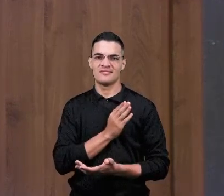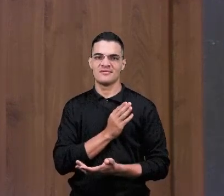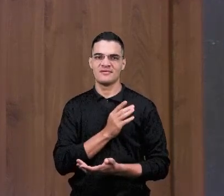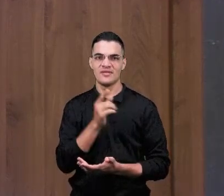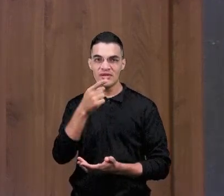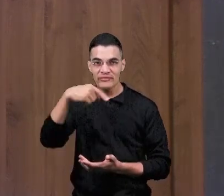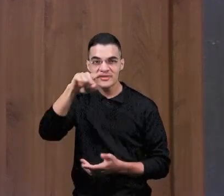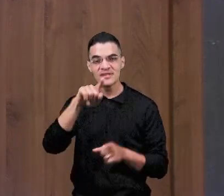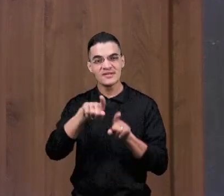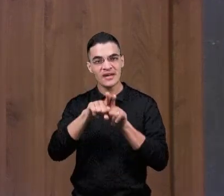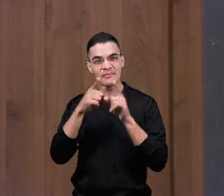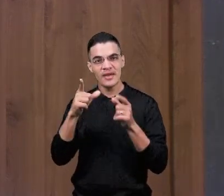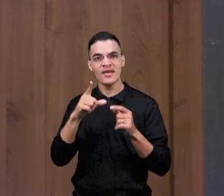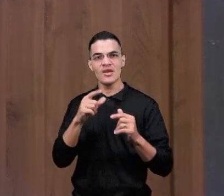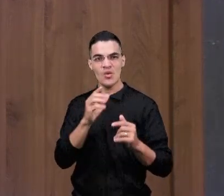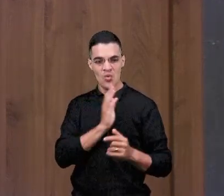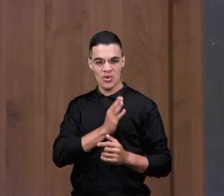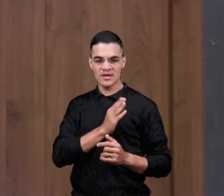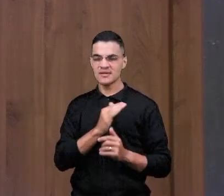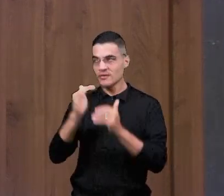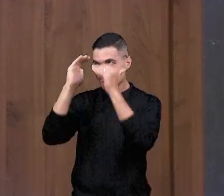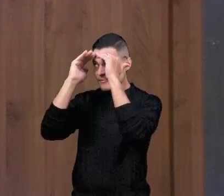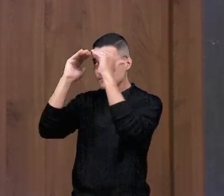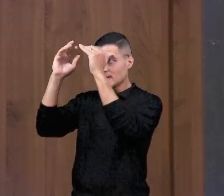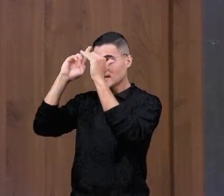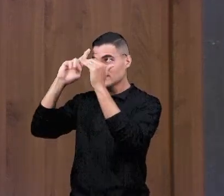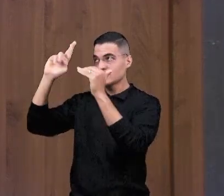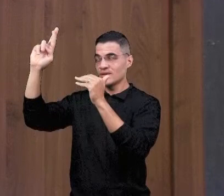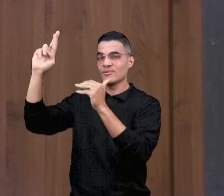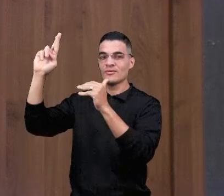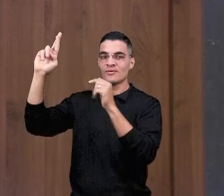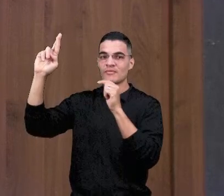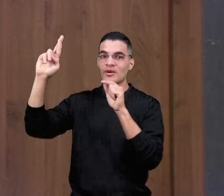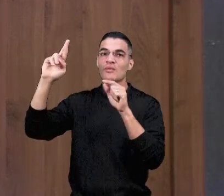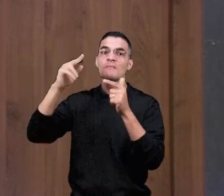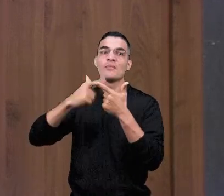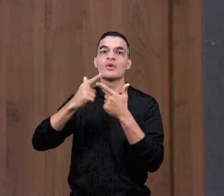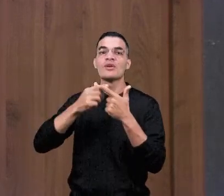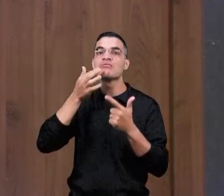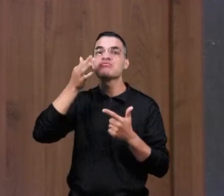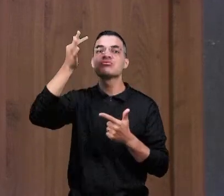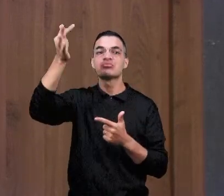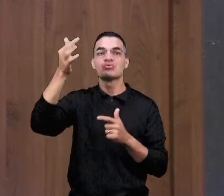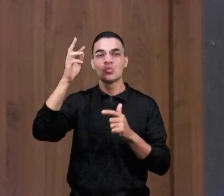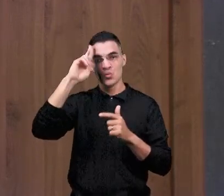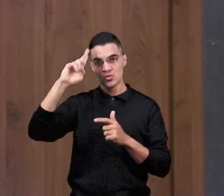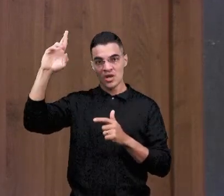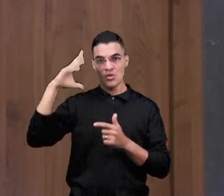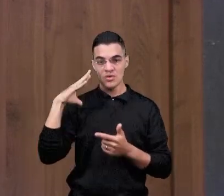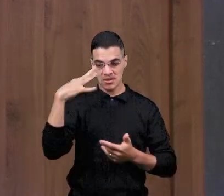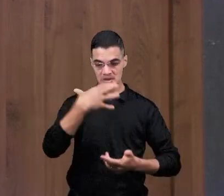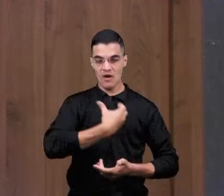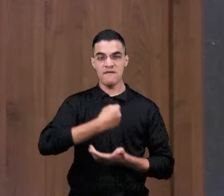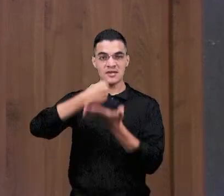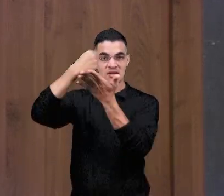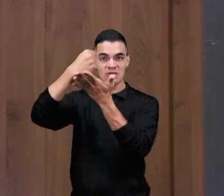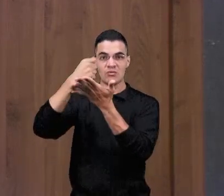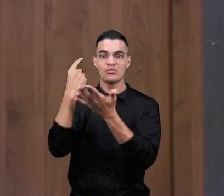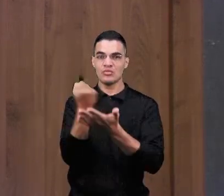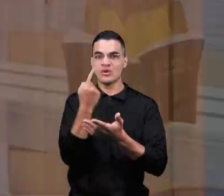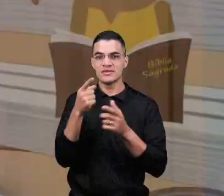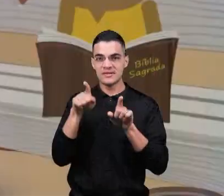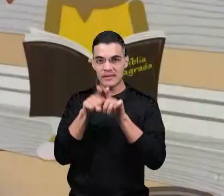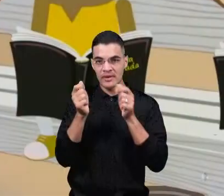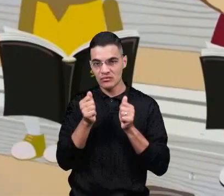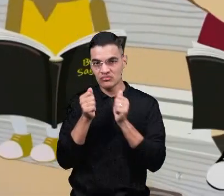en plus d'être agréable à Dieu, soit obéissant, afin que ce moment où le Seigneur vient nous chercher, vous puissiez monter et habiter avec